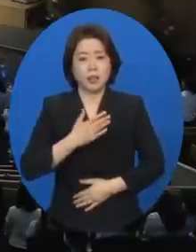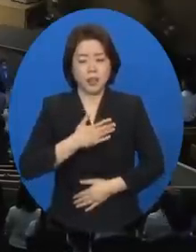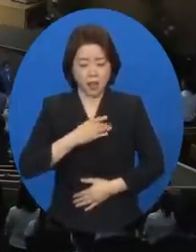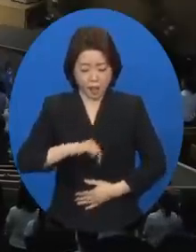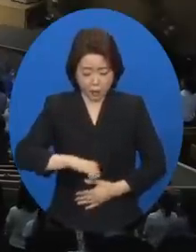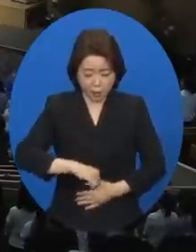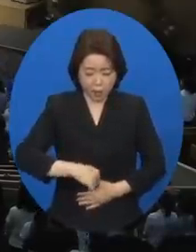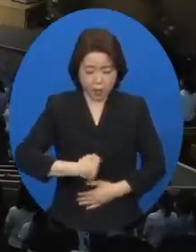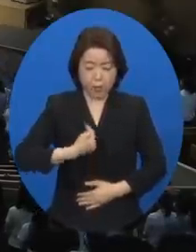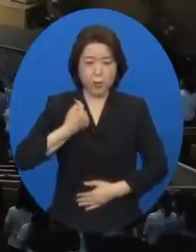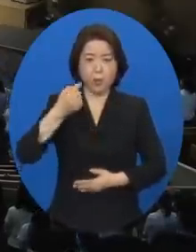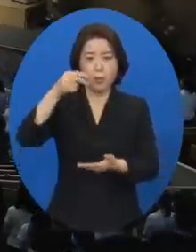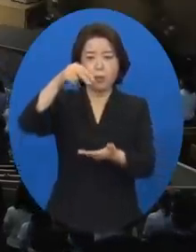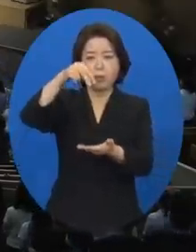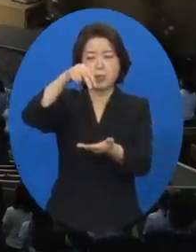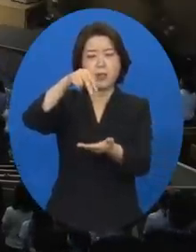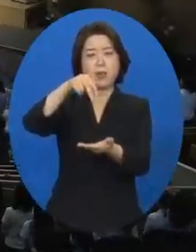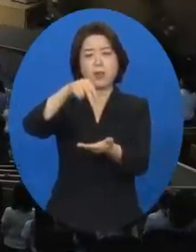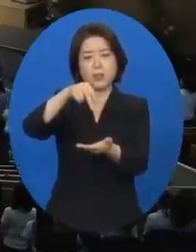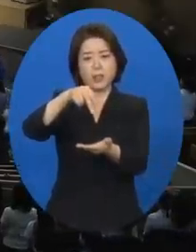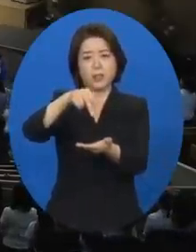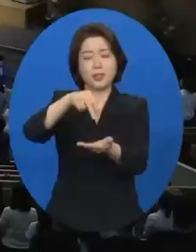으 아 오 오오